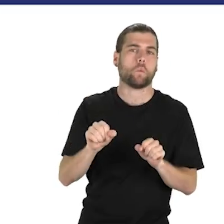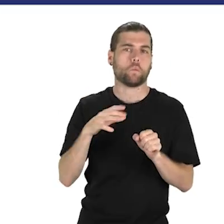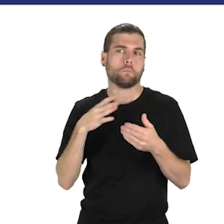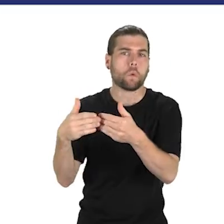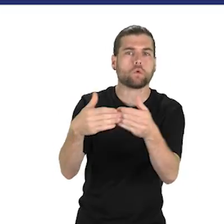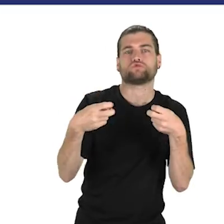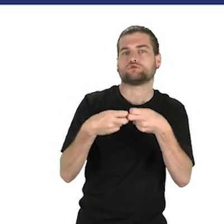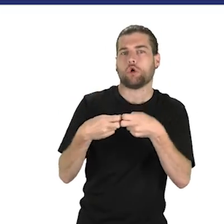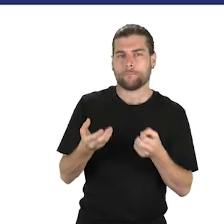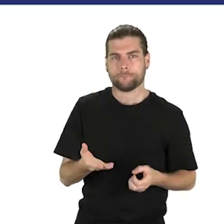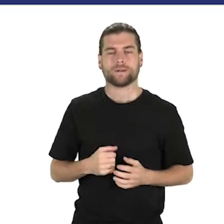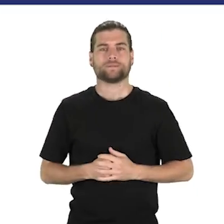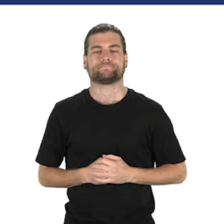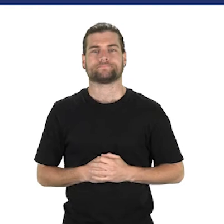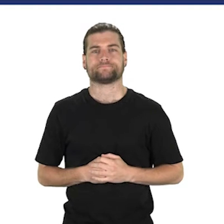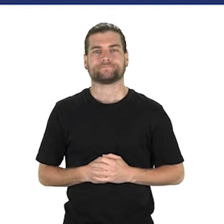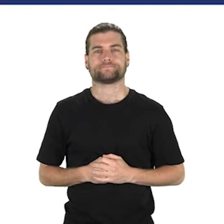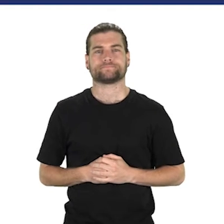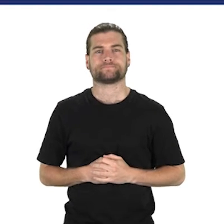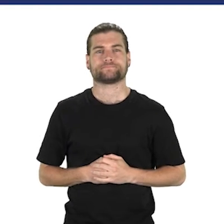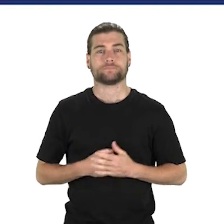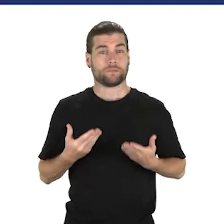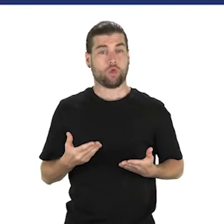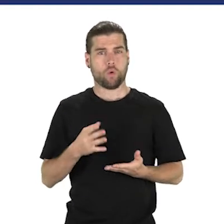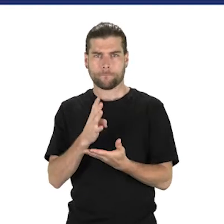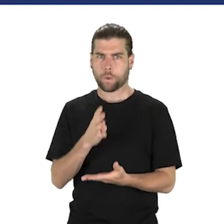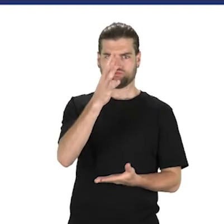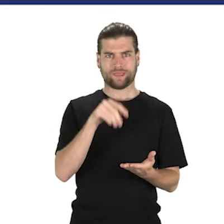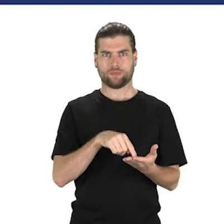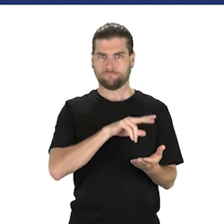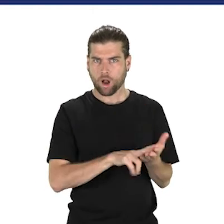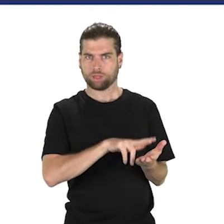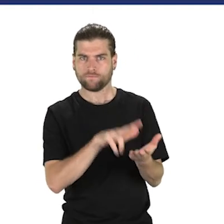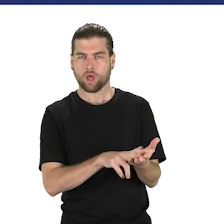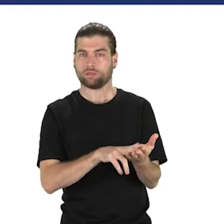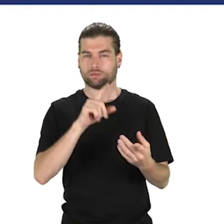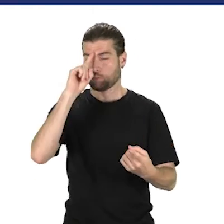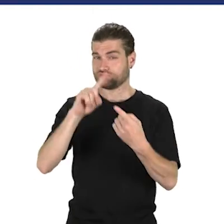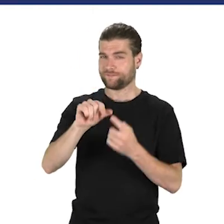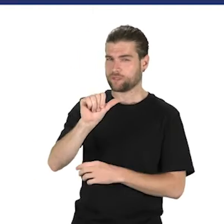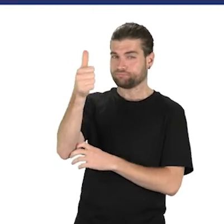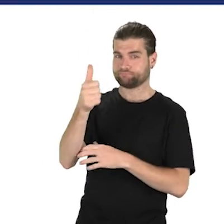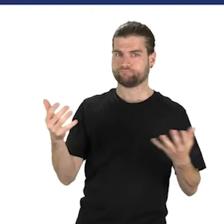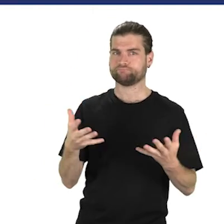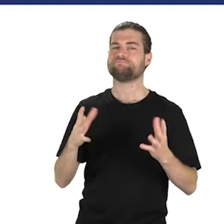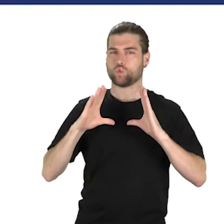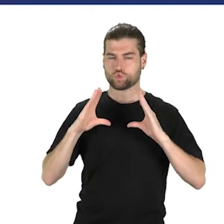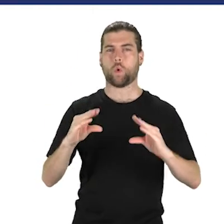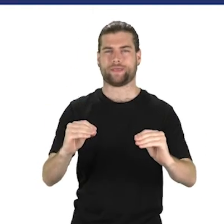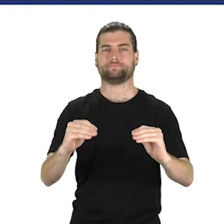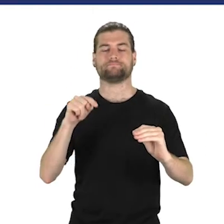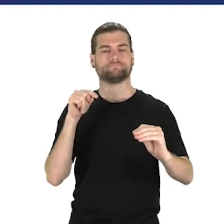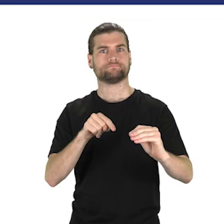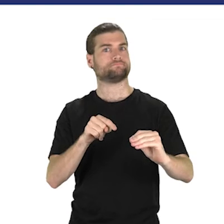qu'on a évidemment, on a d'autres exemples de ce même type dans d'autres départements. Le principal défi, évidemment, maintenant qu'on